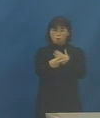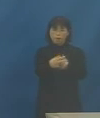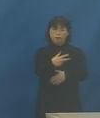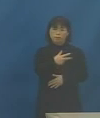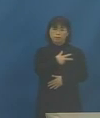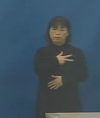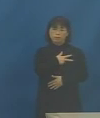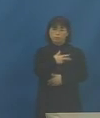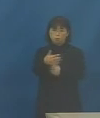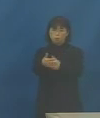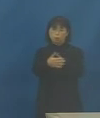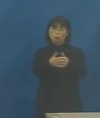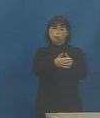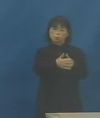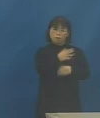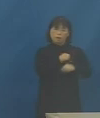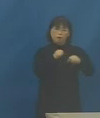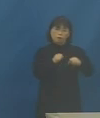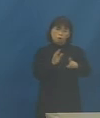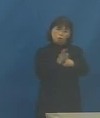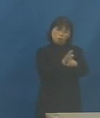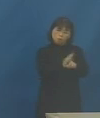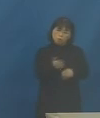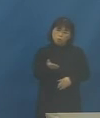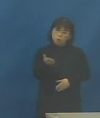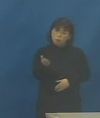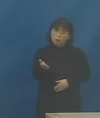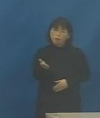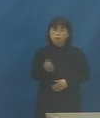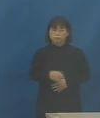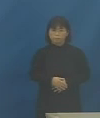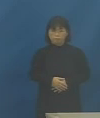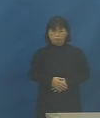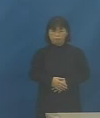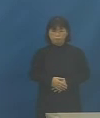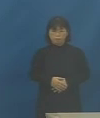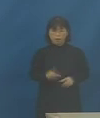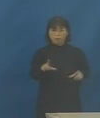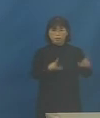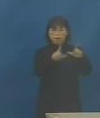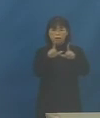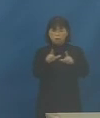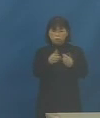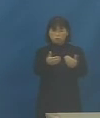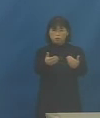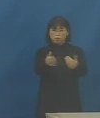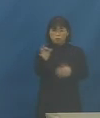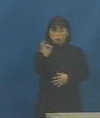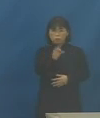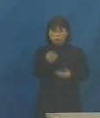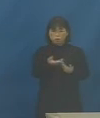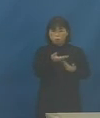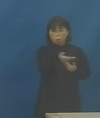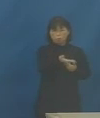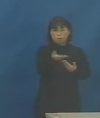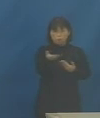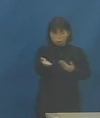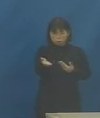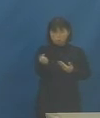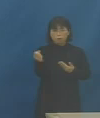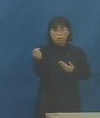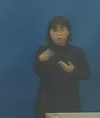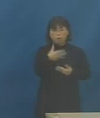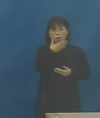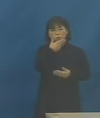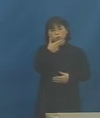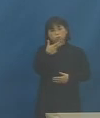いただいて健康サポートしていただけないかあるいはの生活支援物資を配るとかですね福祉のサービスだと